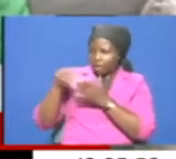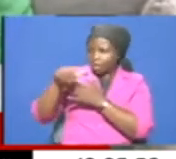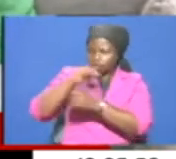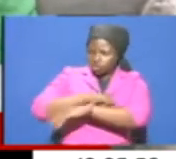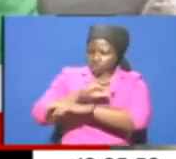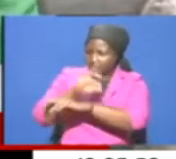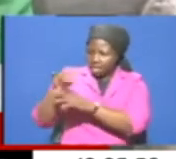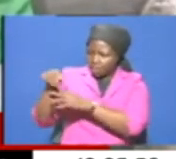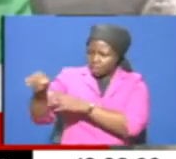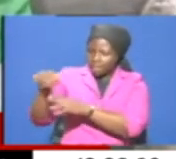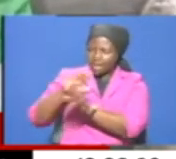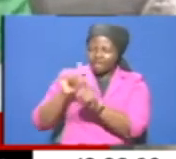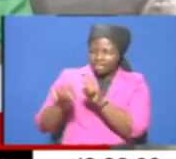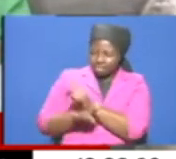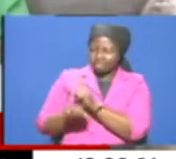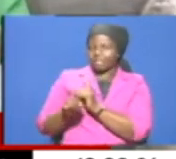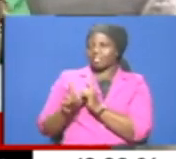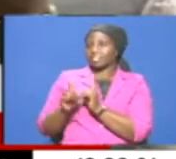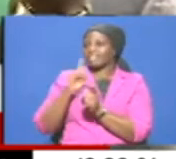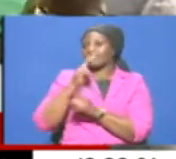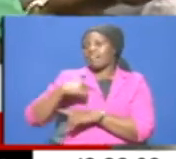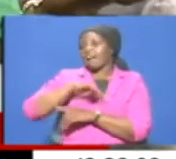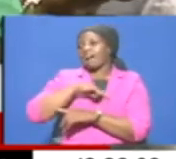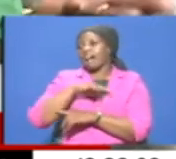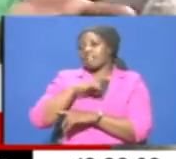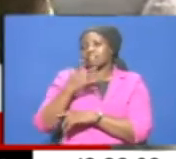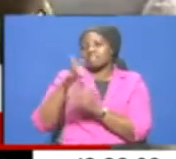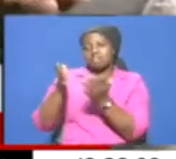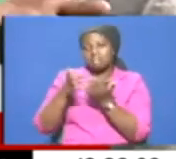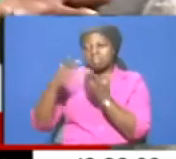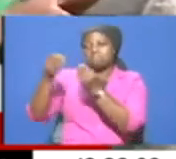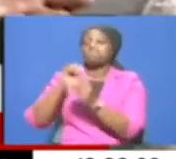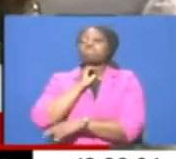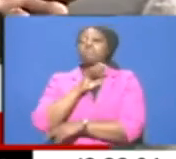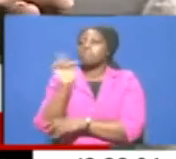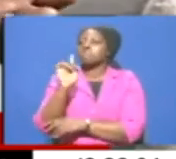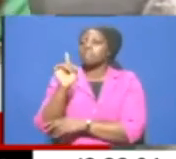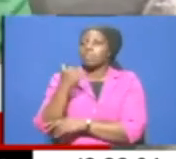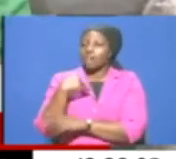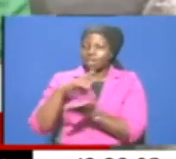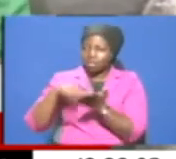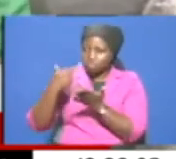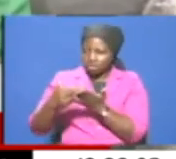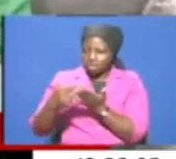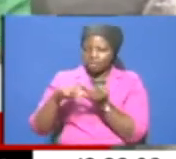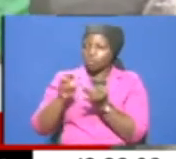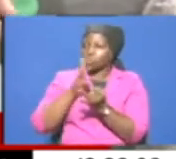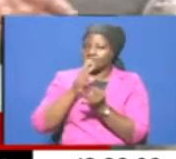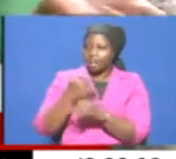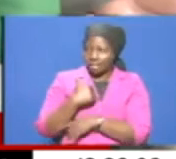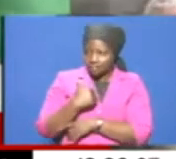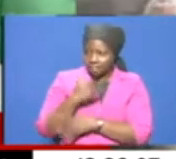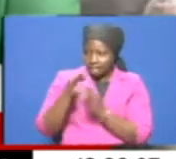yote iwe hapo. Kwa hivyo hatuna budi la kwenda kulalamika. Tuko na resources, tuko na maji. Ukiangalia ni